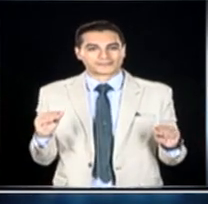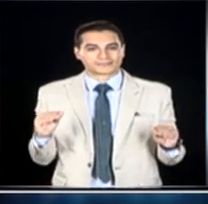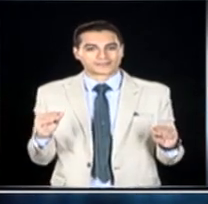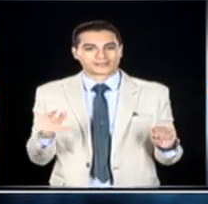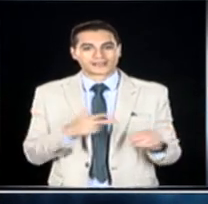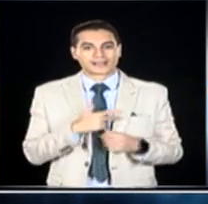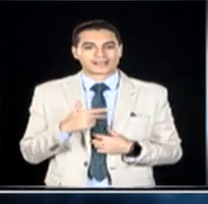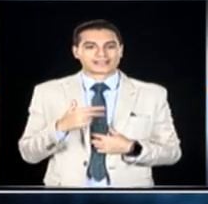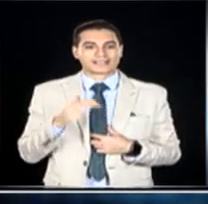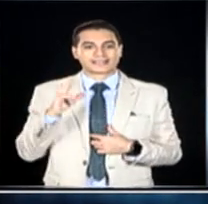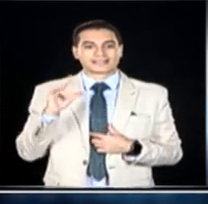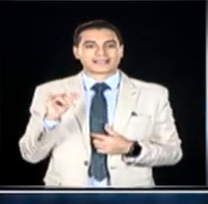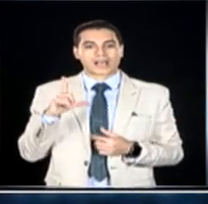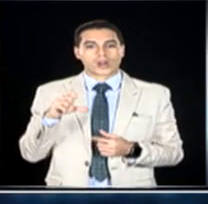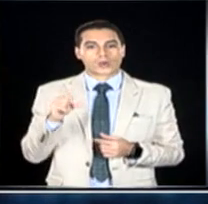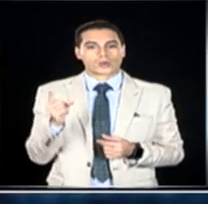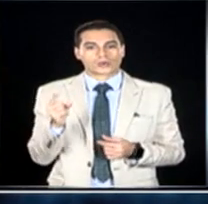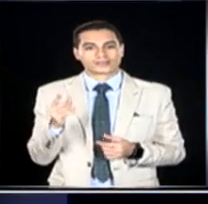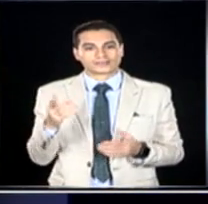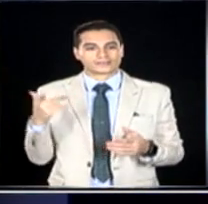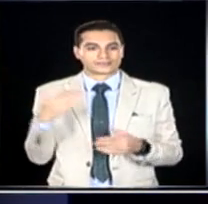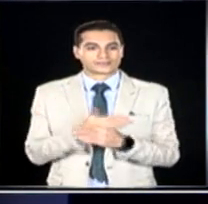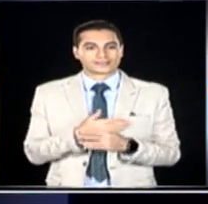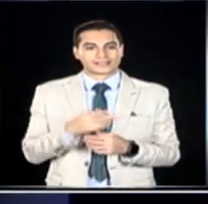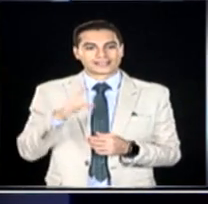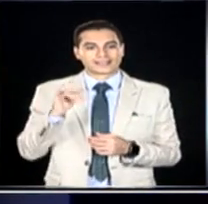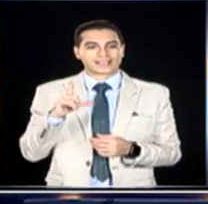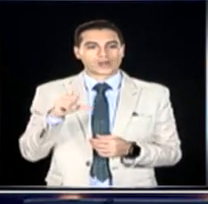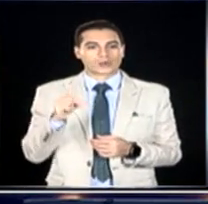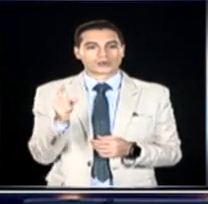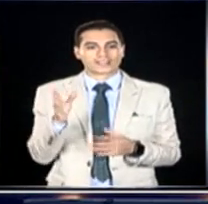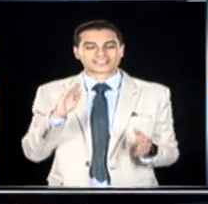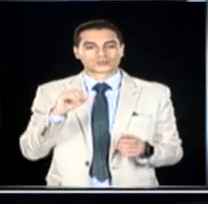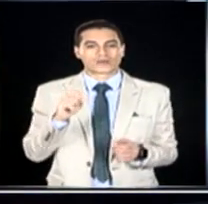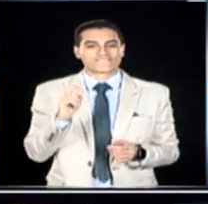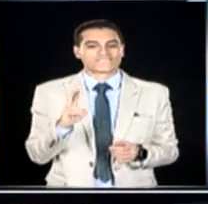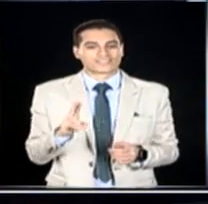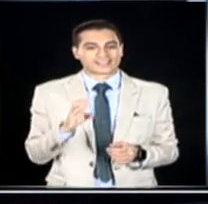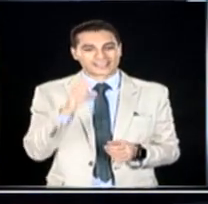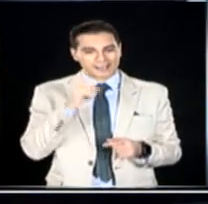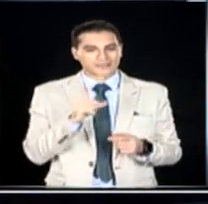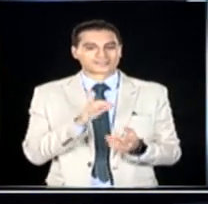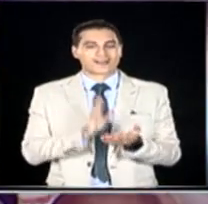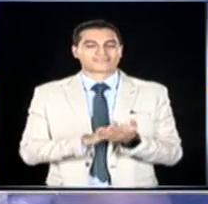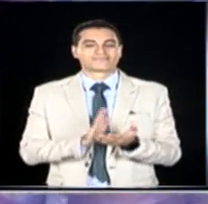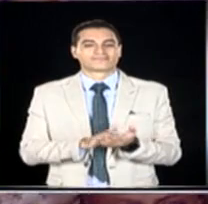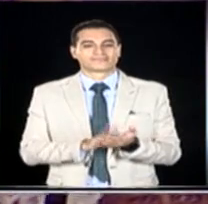تايلور ايه؟ حماده. تايلور سويفت. تايلور سويفت اجابه صحيحه،